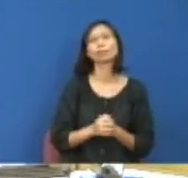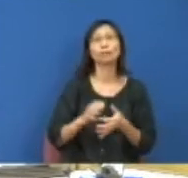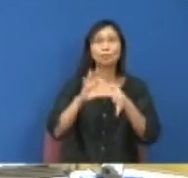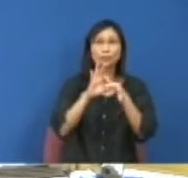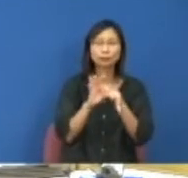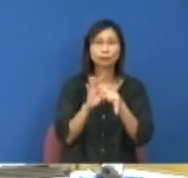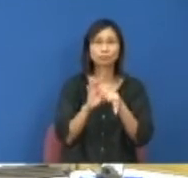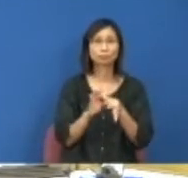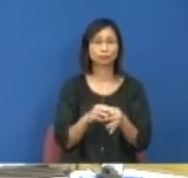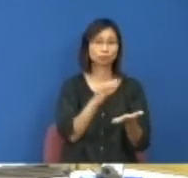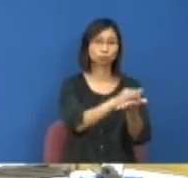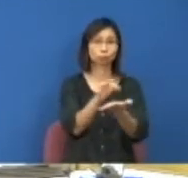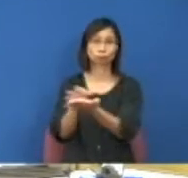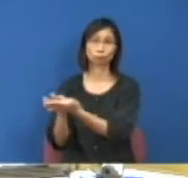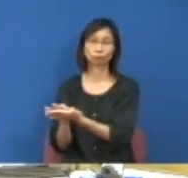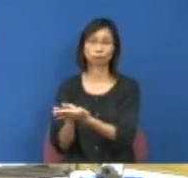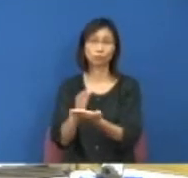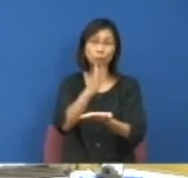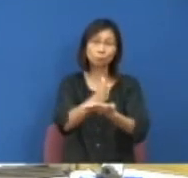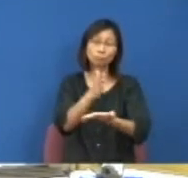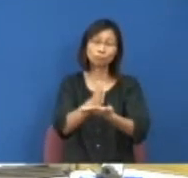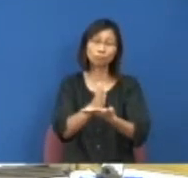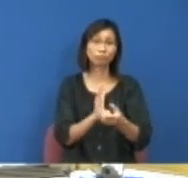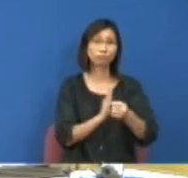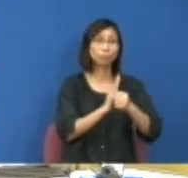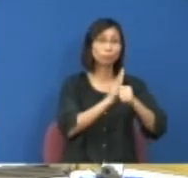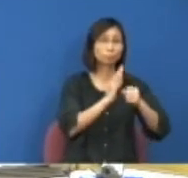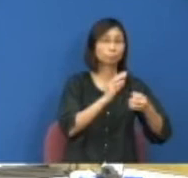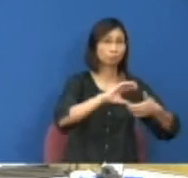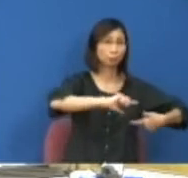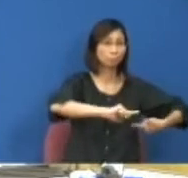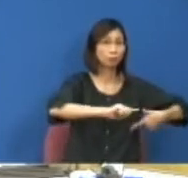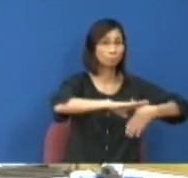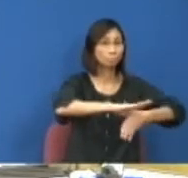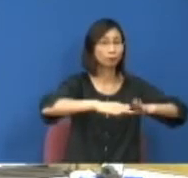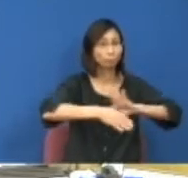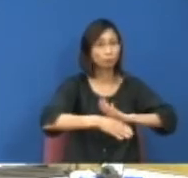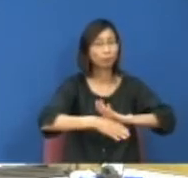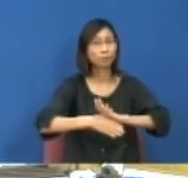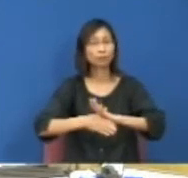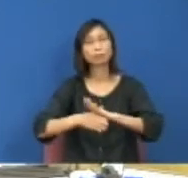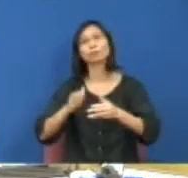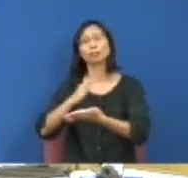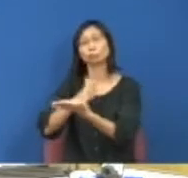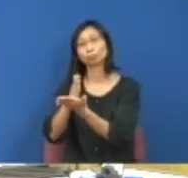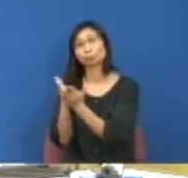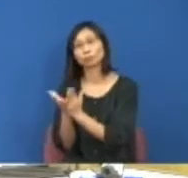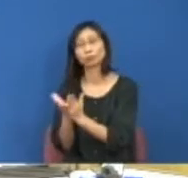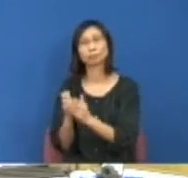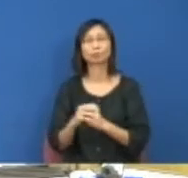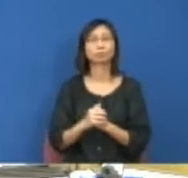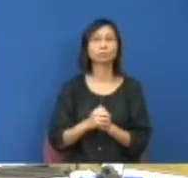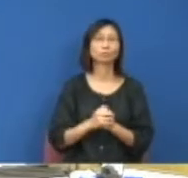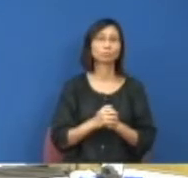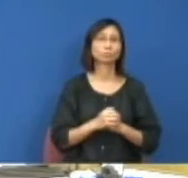化，以至到城市結構，以至到呢一個佢哋嘅風尚